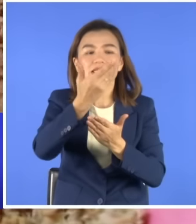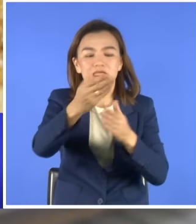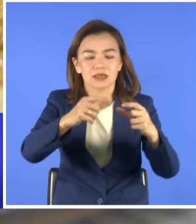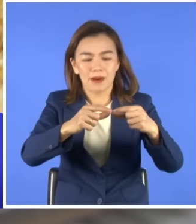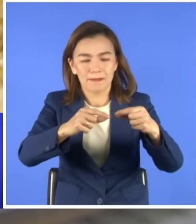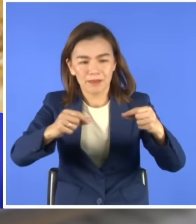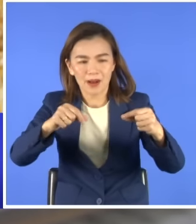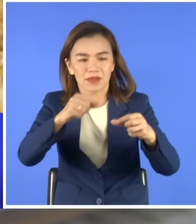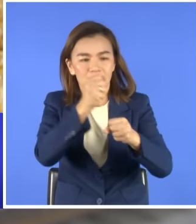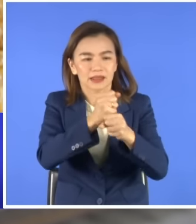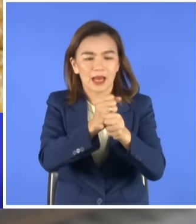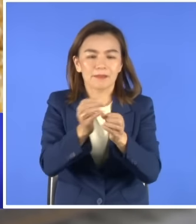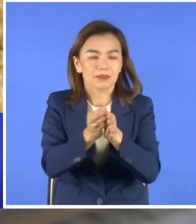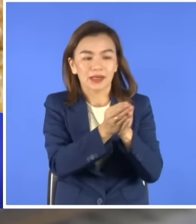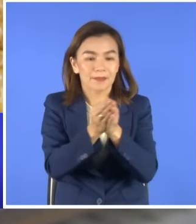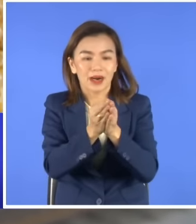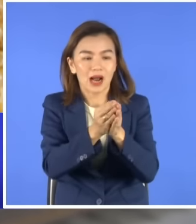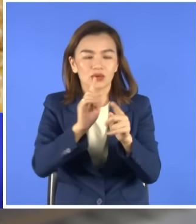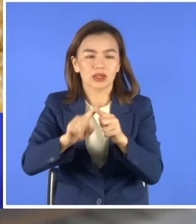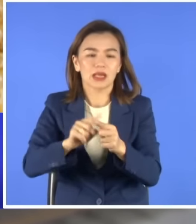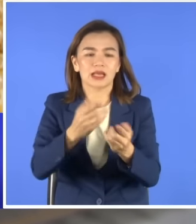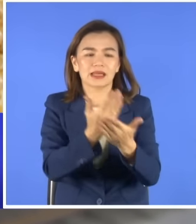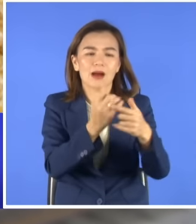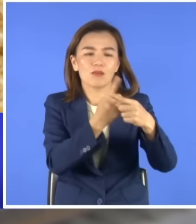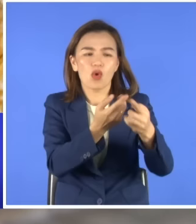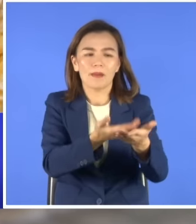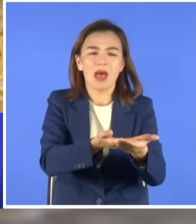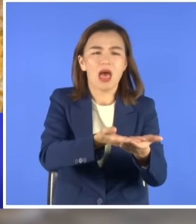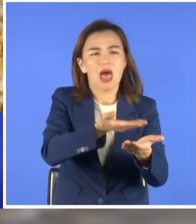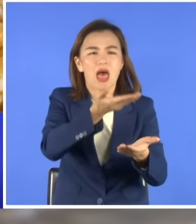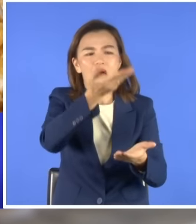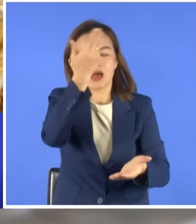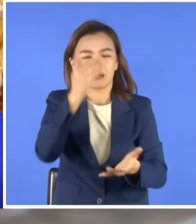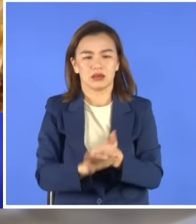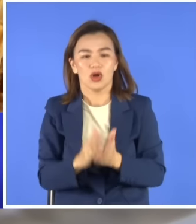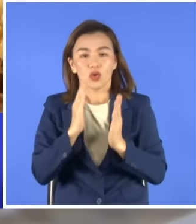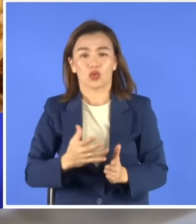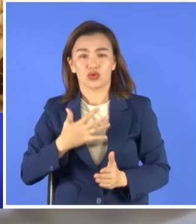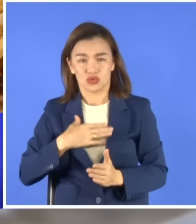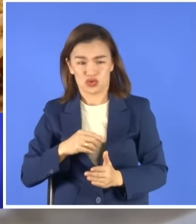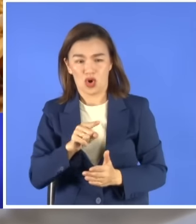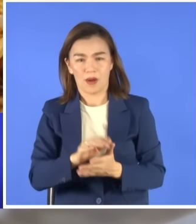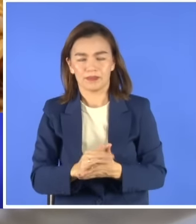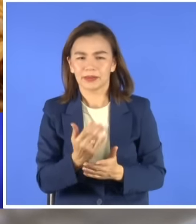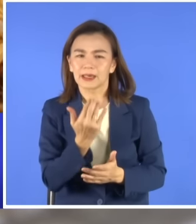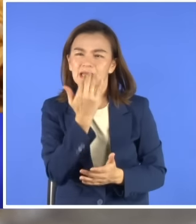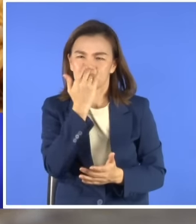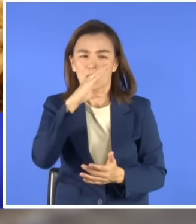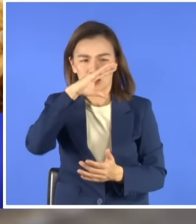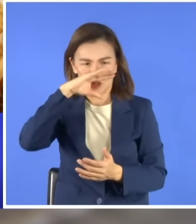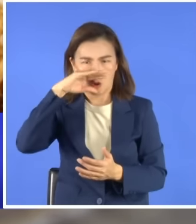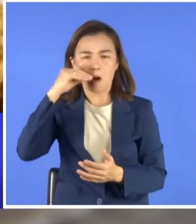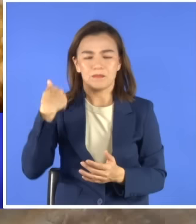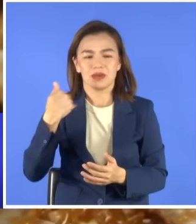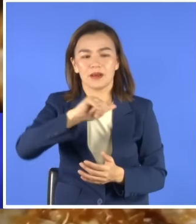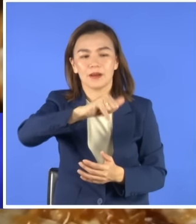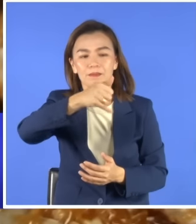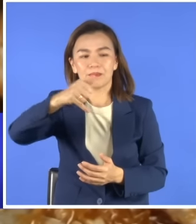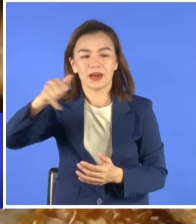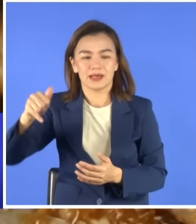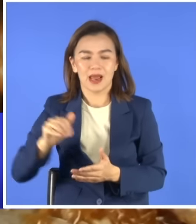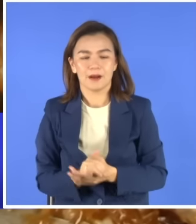ในคทำอาหารไปซึ่งราคาก็จะสูงขึ้นเรื่อยๆนะครับคนชอบไงบางทีคนชอบกลิ่นแมงดานะนี่แหละครับเนี่ยกลิ่น